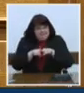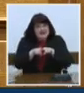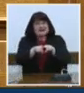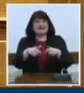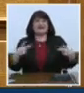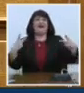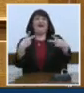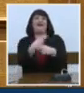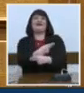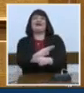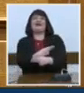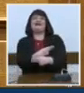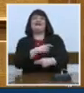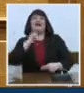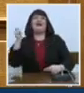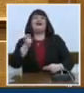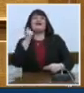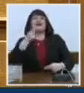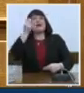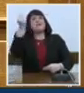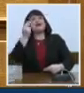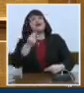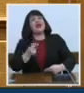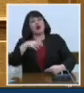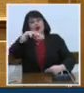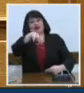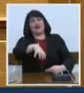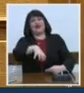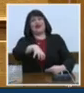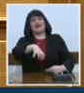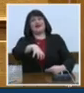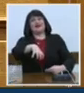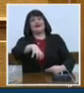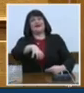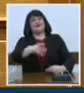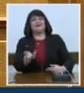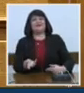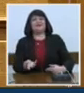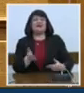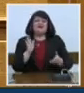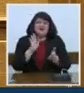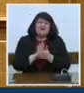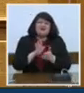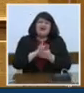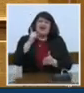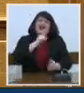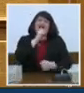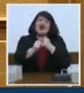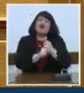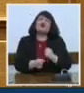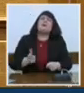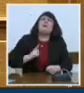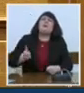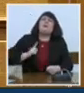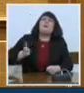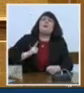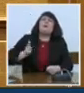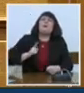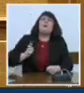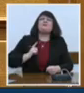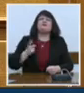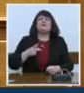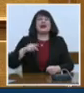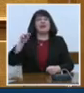νέα εθνική πινακοθήκη. Κόσμημα, βαλτωμένο έργο επί 10 χρόνια τουλάχιστον. Επί ημερών της κυρίας